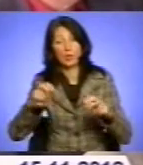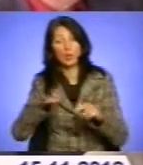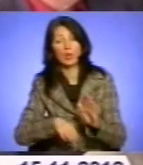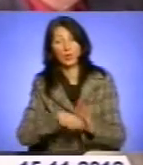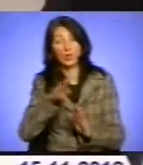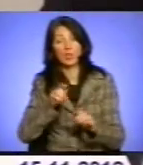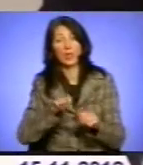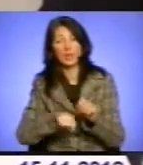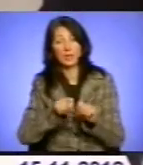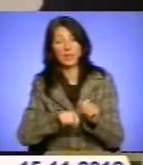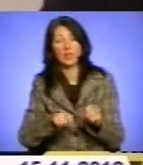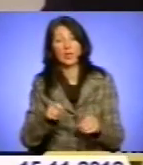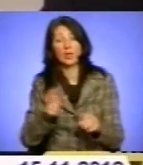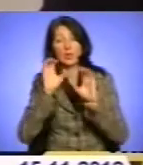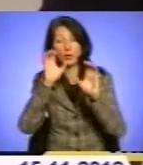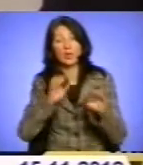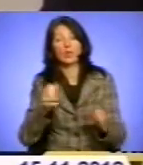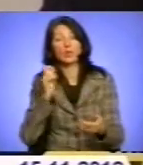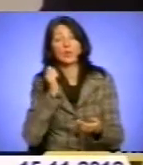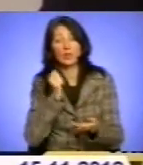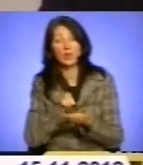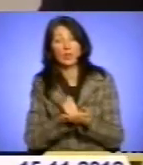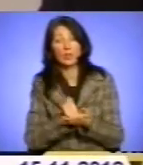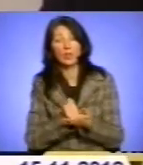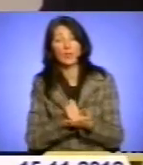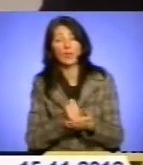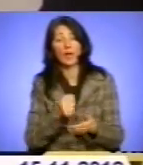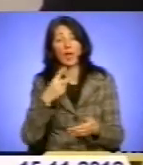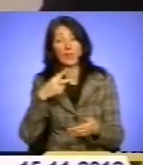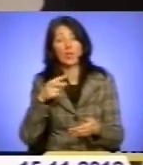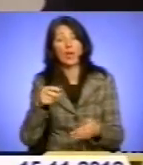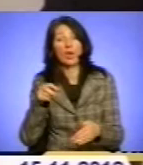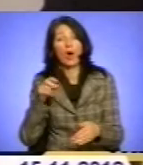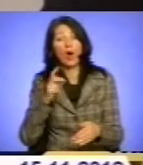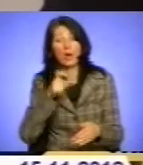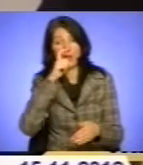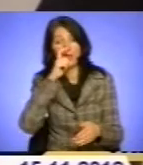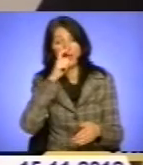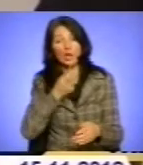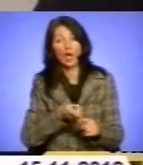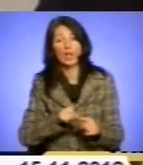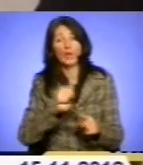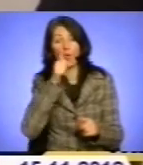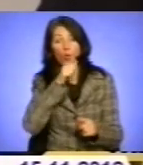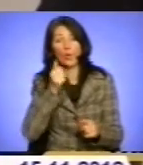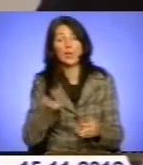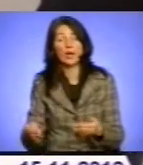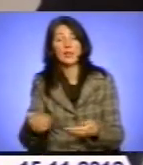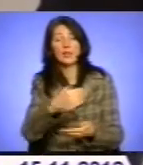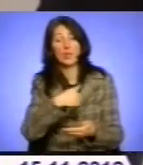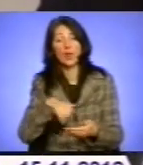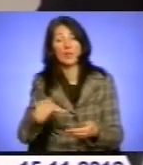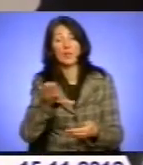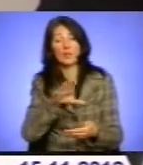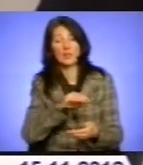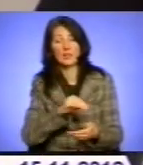закріплені. Примір, я теж вам напомню, 20 апреля этого года собрал все